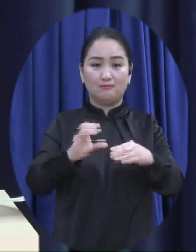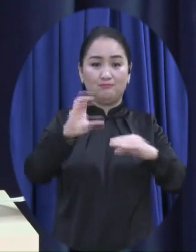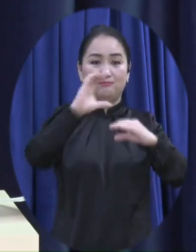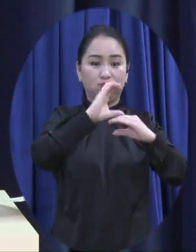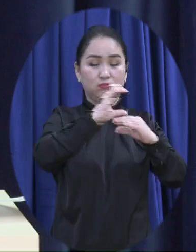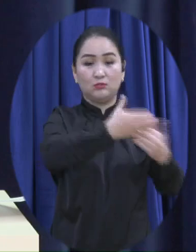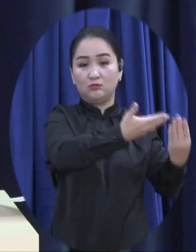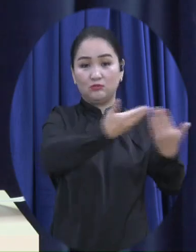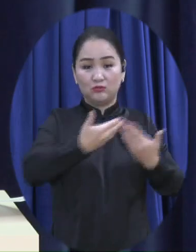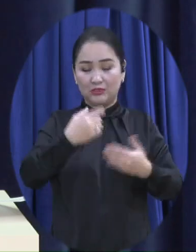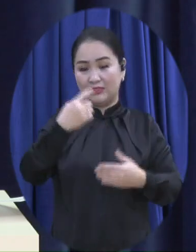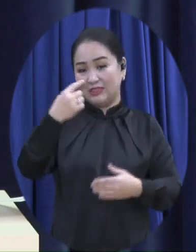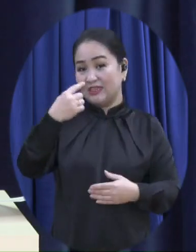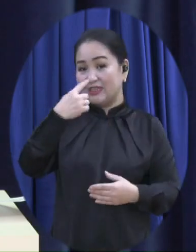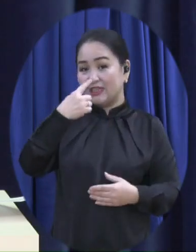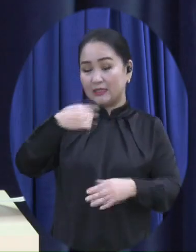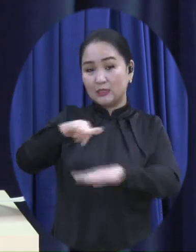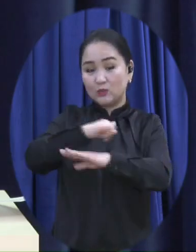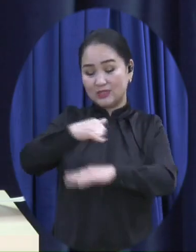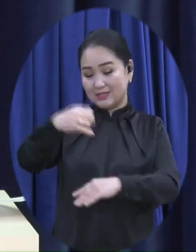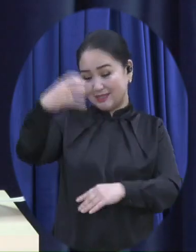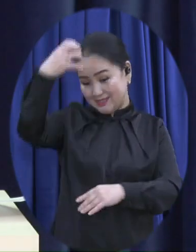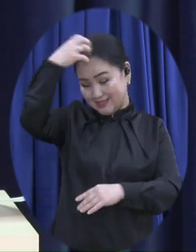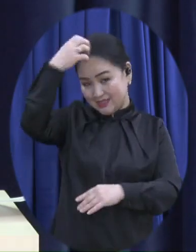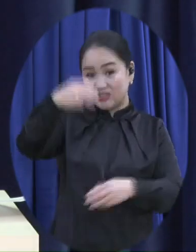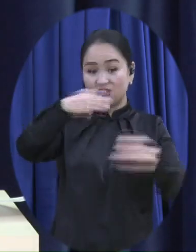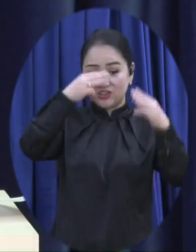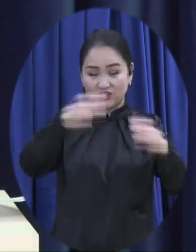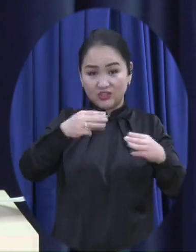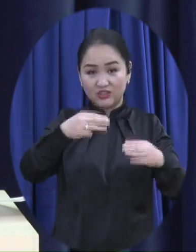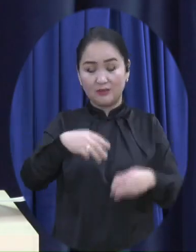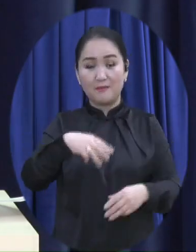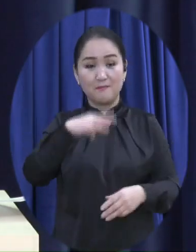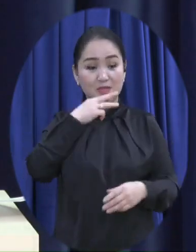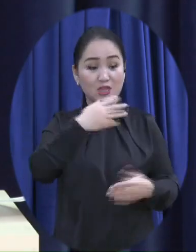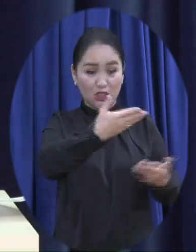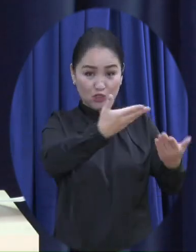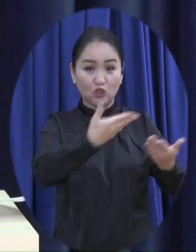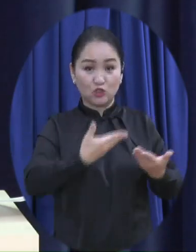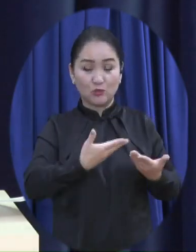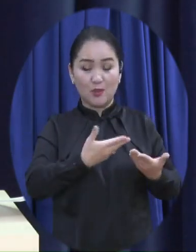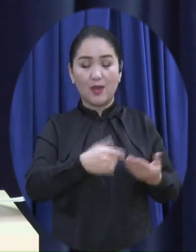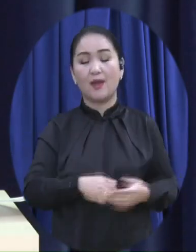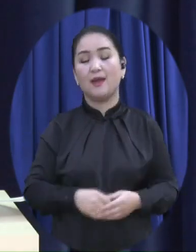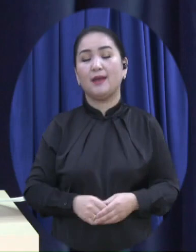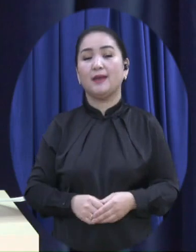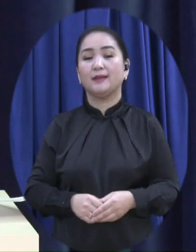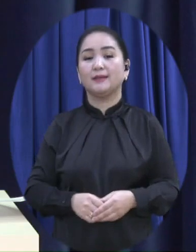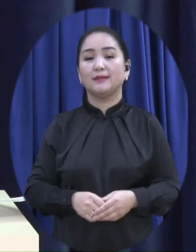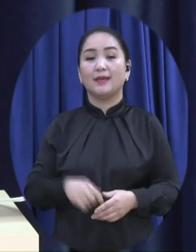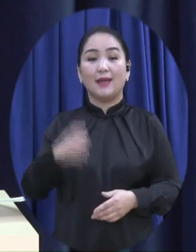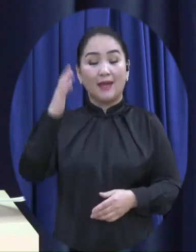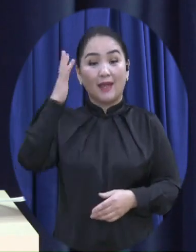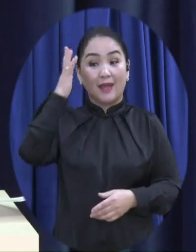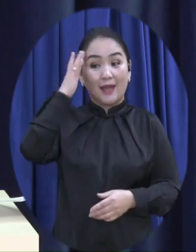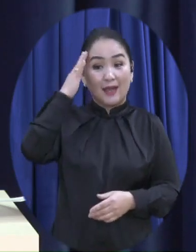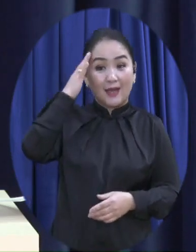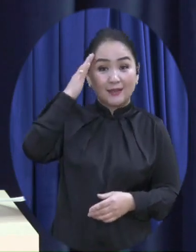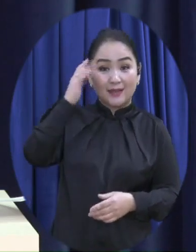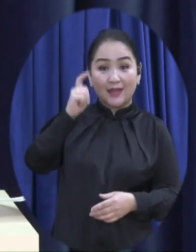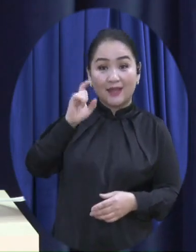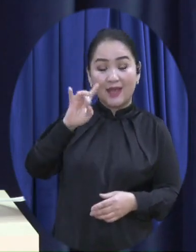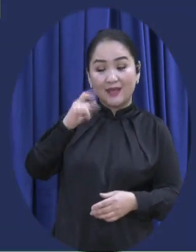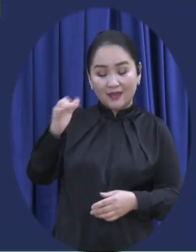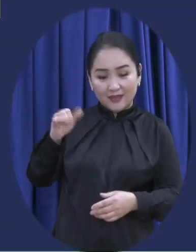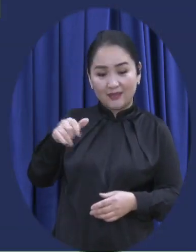газар бол шийдсэн байгаа. Шийдсэн тухайгаа бол одоо бид нарт бас мэдээлсэн. За ингээд бид нар гадаад хэргийн бүгд найрамдахад